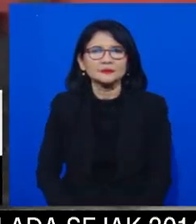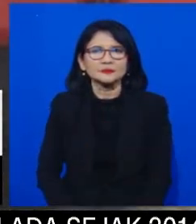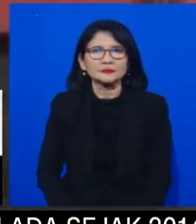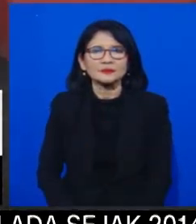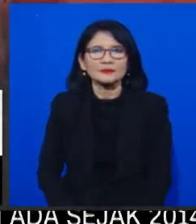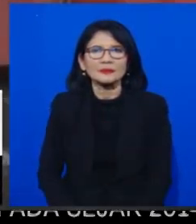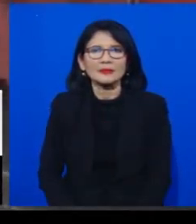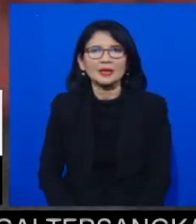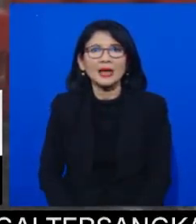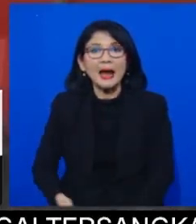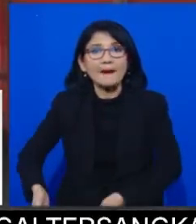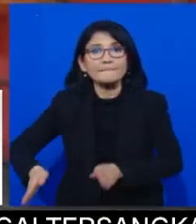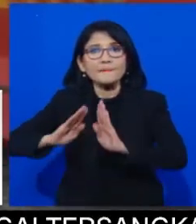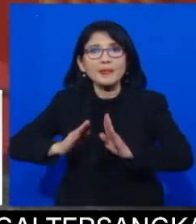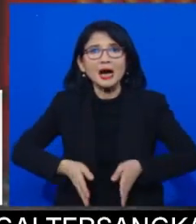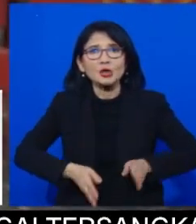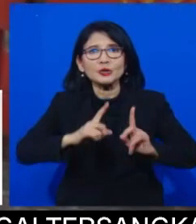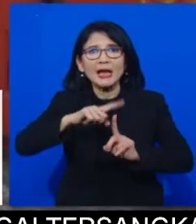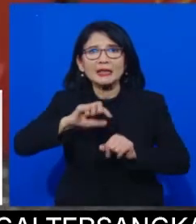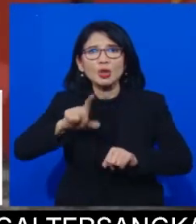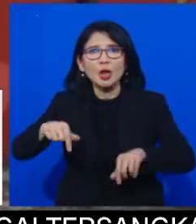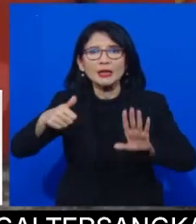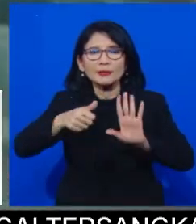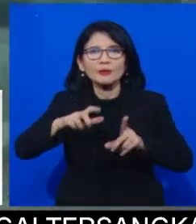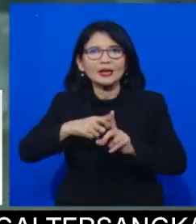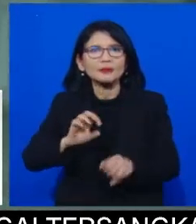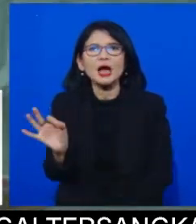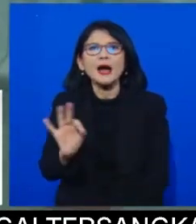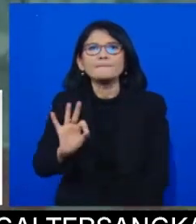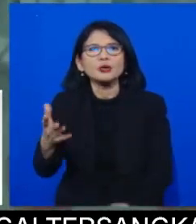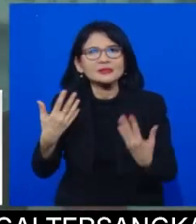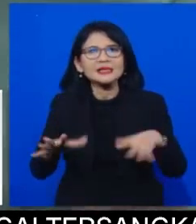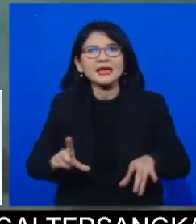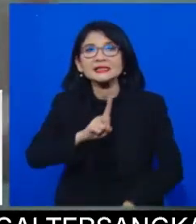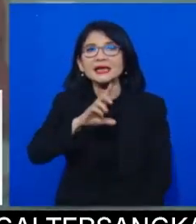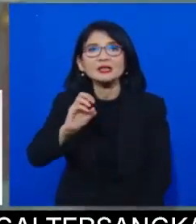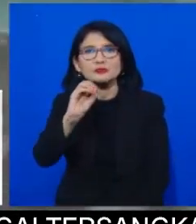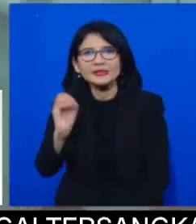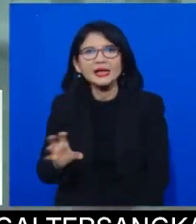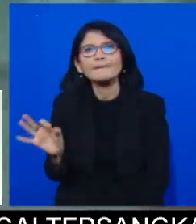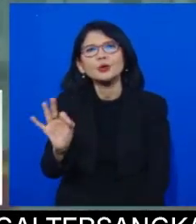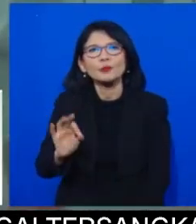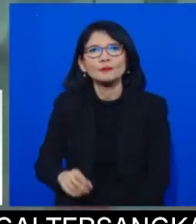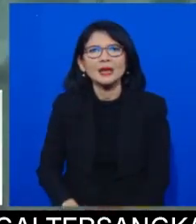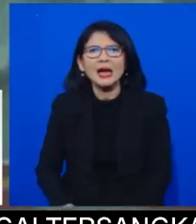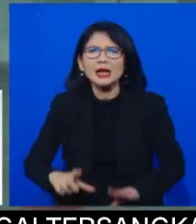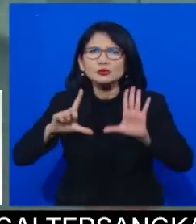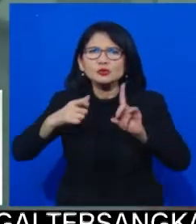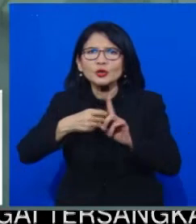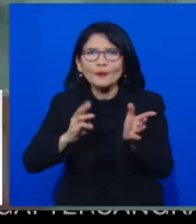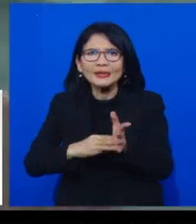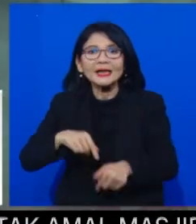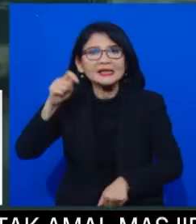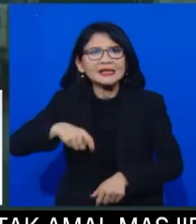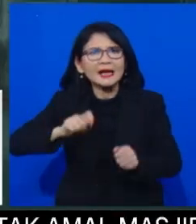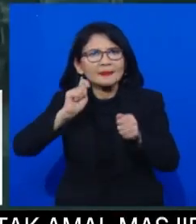pekerjaan pembangunan Jalan Tol sepanjang 65 KM ini belum selesai 100% hanya ada sekitar 7 KM yang sedang